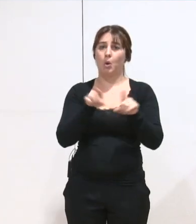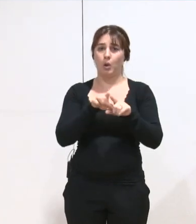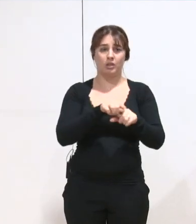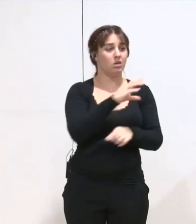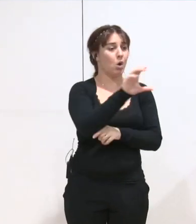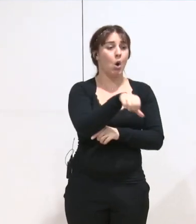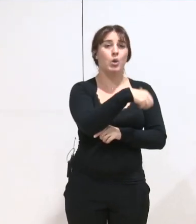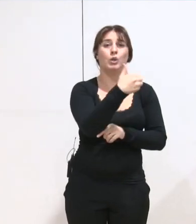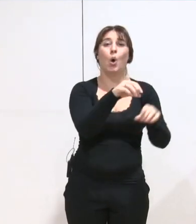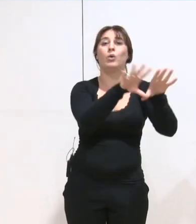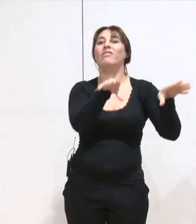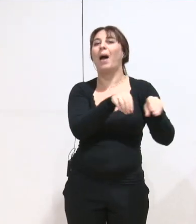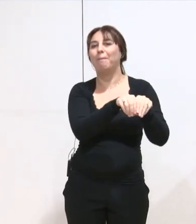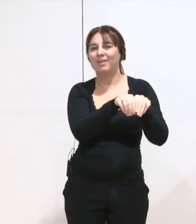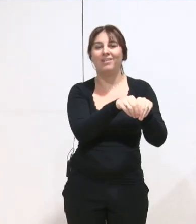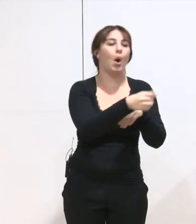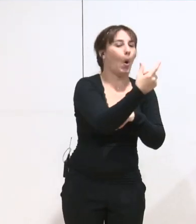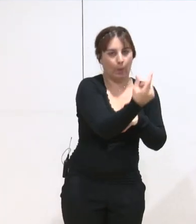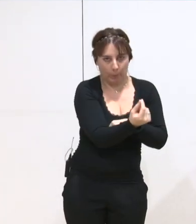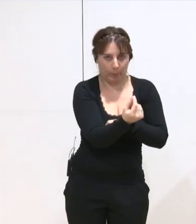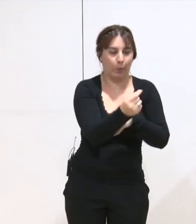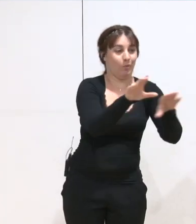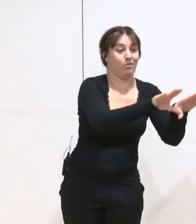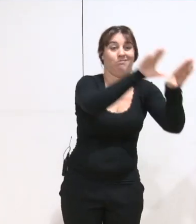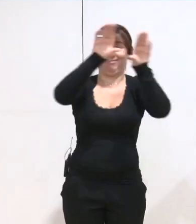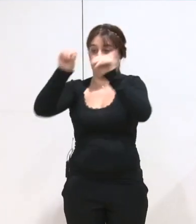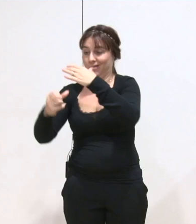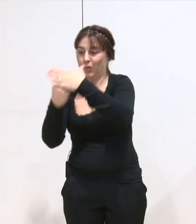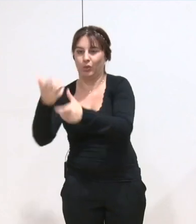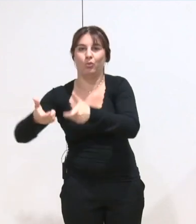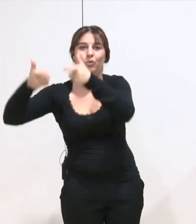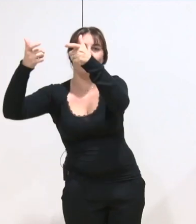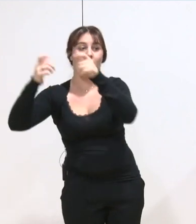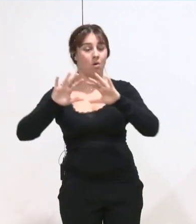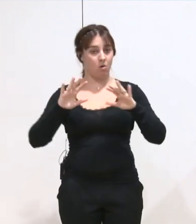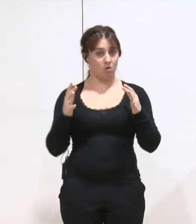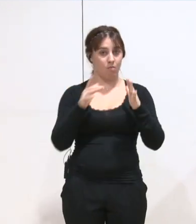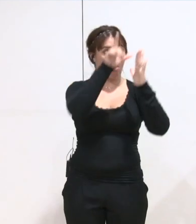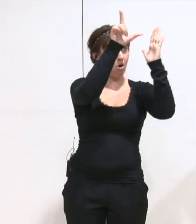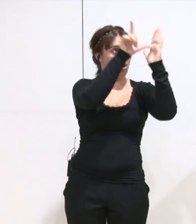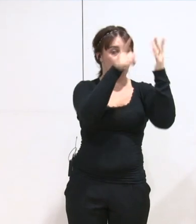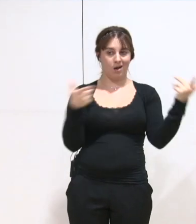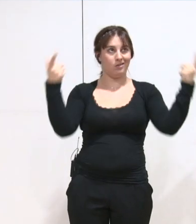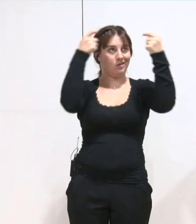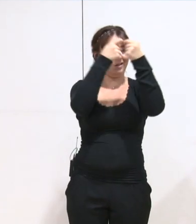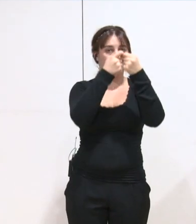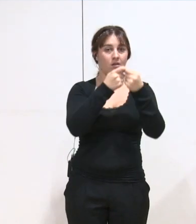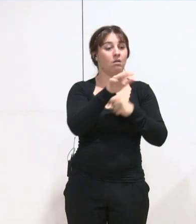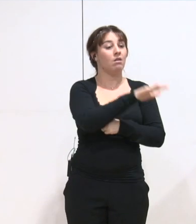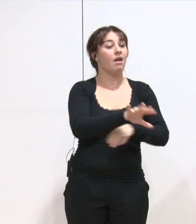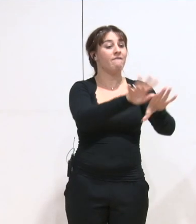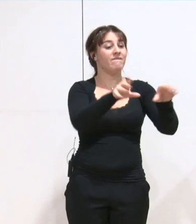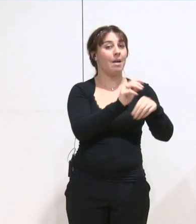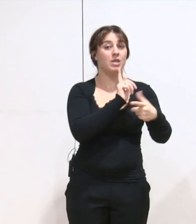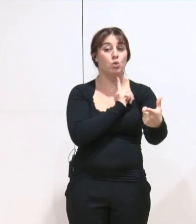ces 111 familles ou foyers en faisant, avec le cadre légal, du sur-mesure.